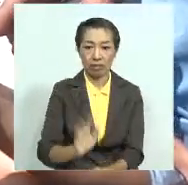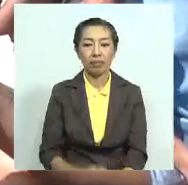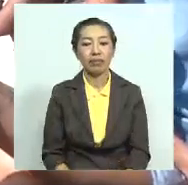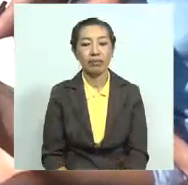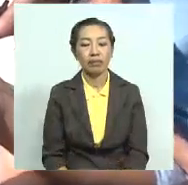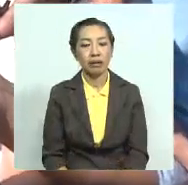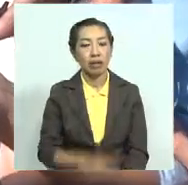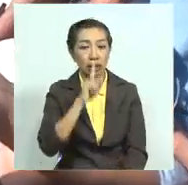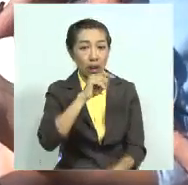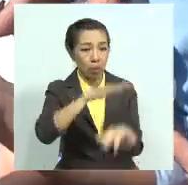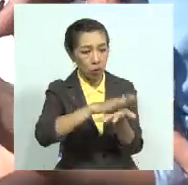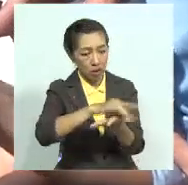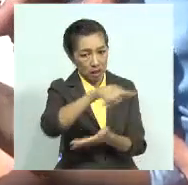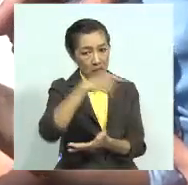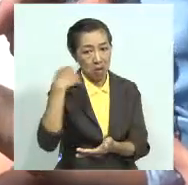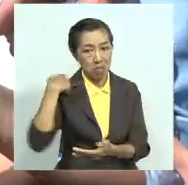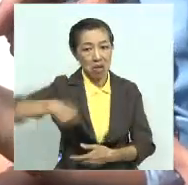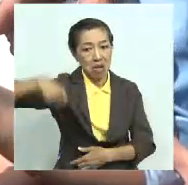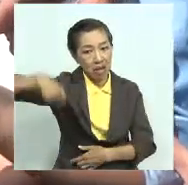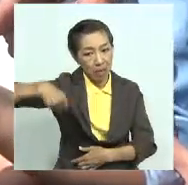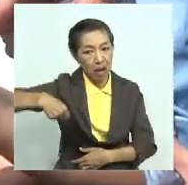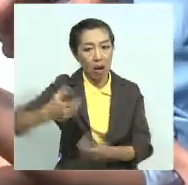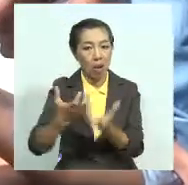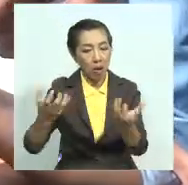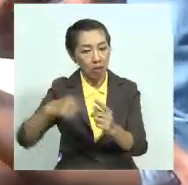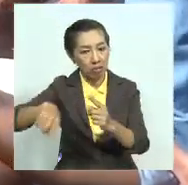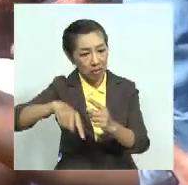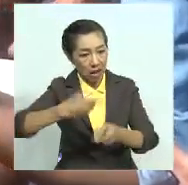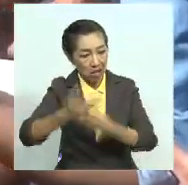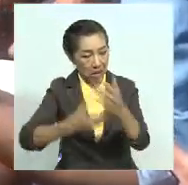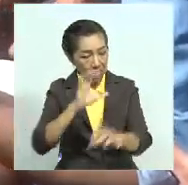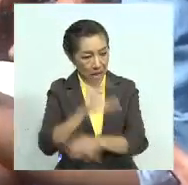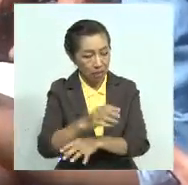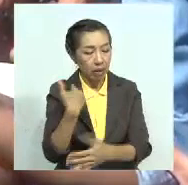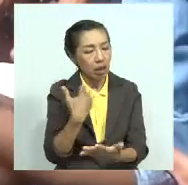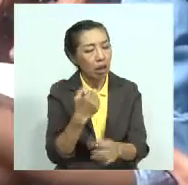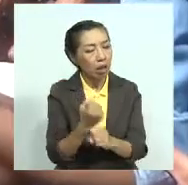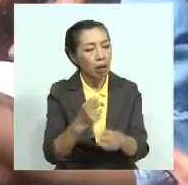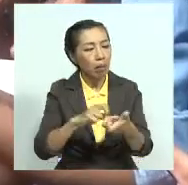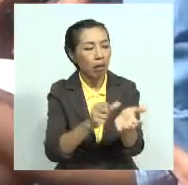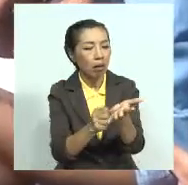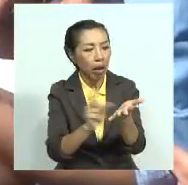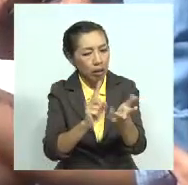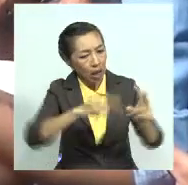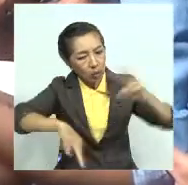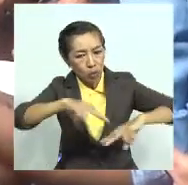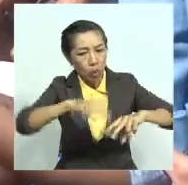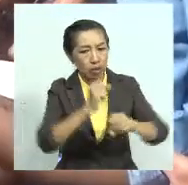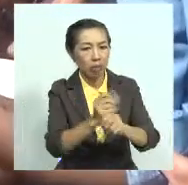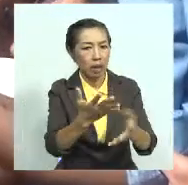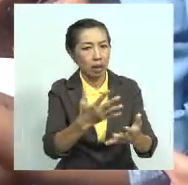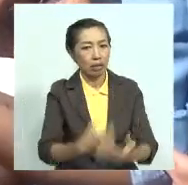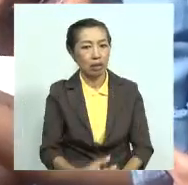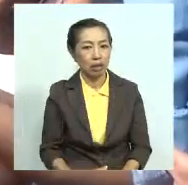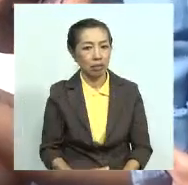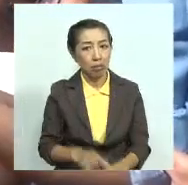รงเรียนนี้เขาก็มีการขายกระเป๋าขายอุปกรณ์นี่คือเหมือนกับบังคับขายไปเลยในส่วนนี้จะเข้าไปตรวจสอบสอบถามยังไงได้บ้างเพราะว่าก่อนที่จะ